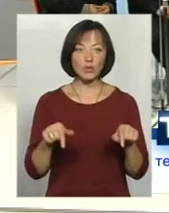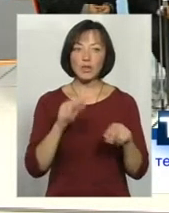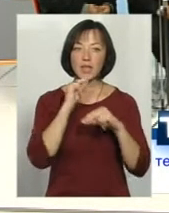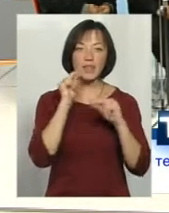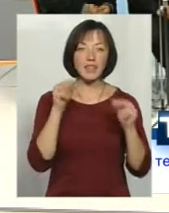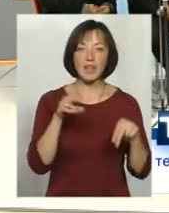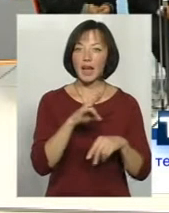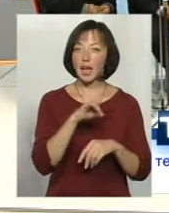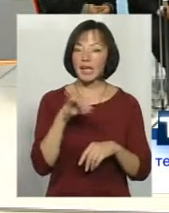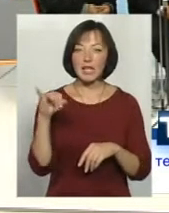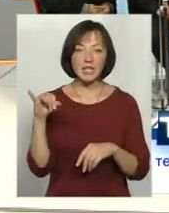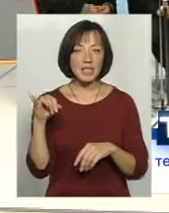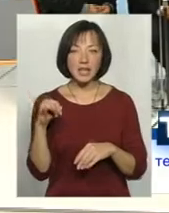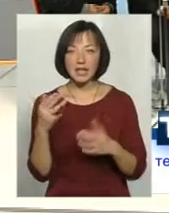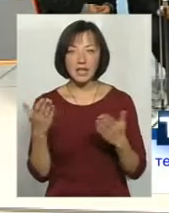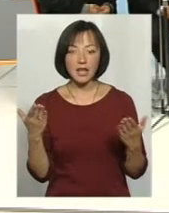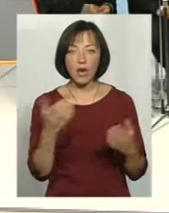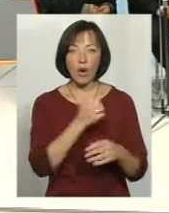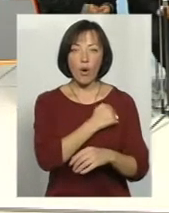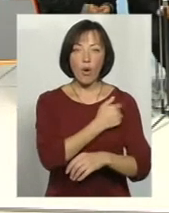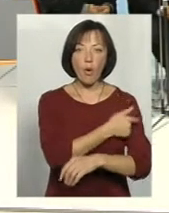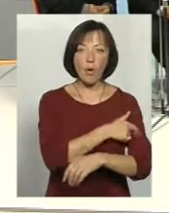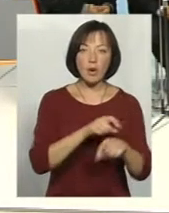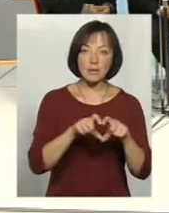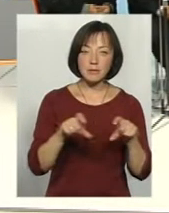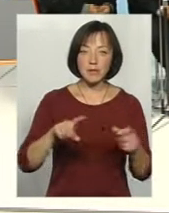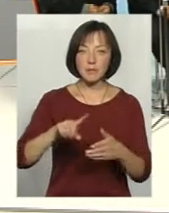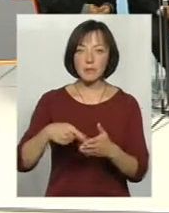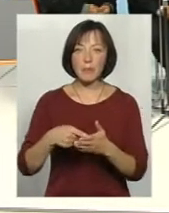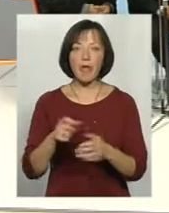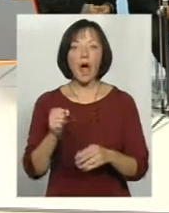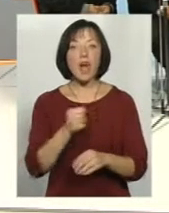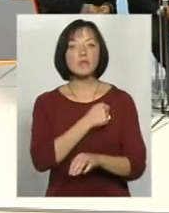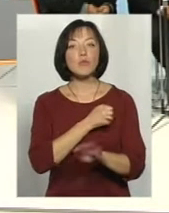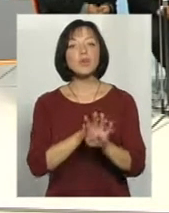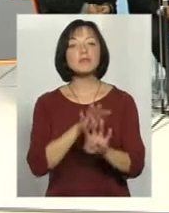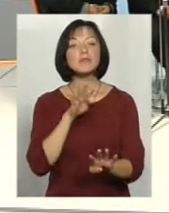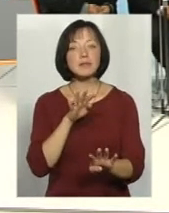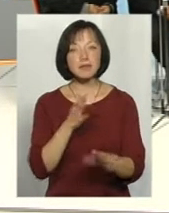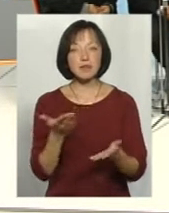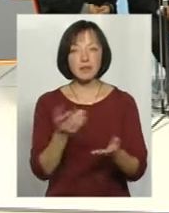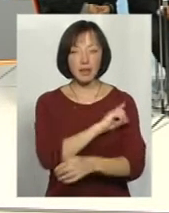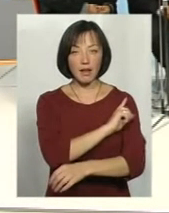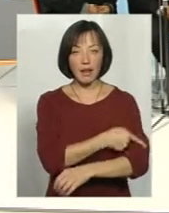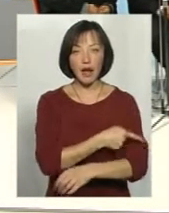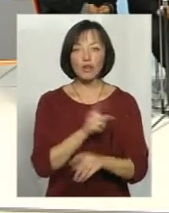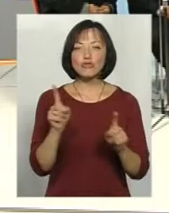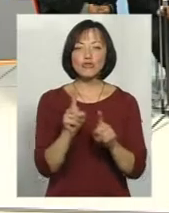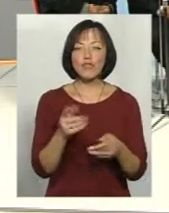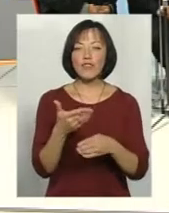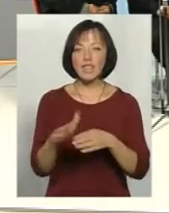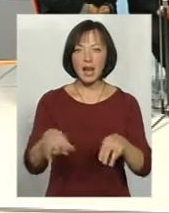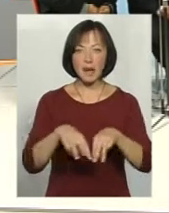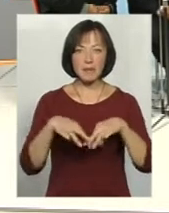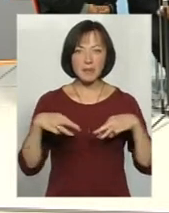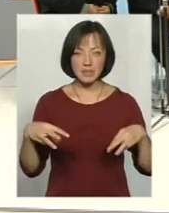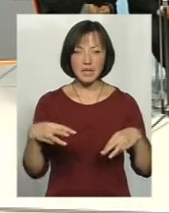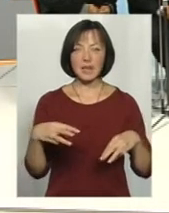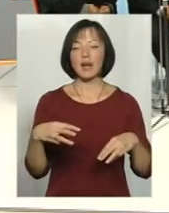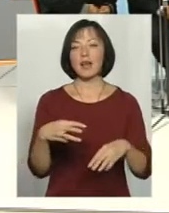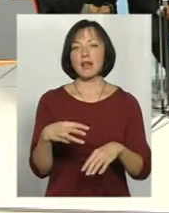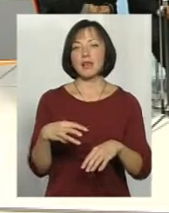ні в госпіталю, ні в міської влади. А в Збройних Силах? От що виділяє, ну,